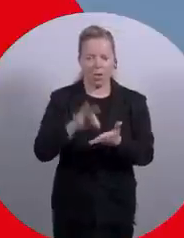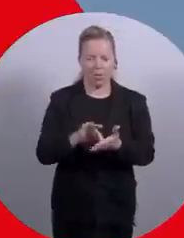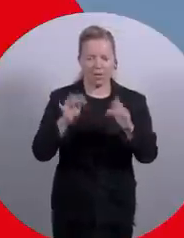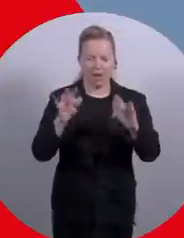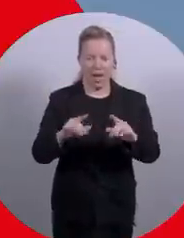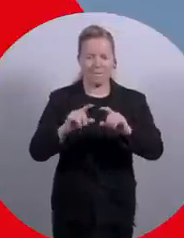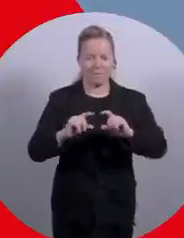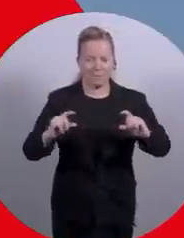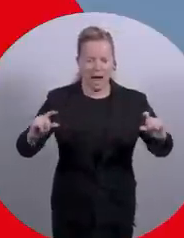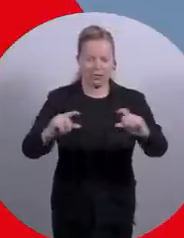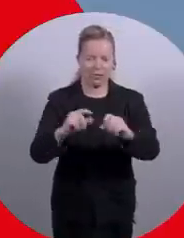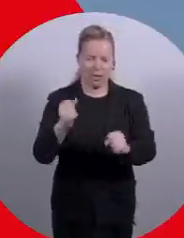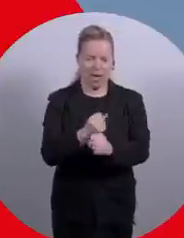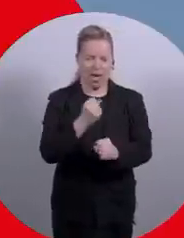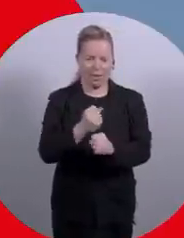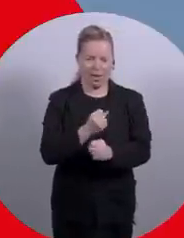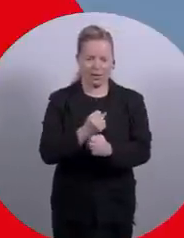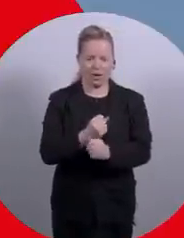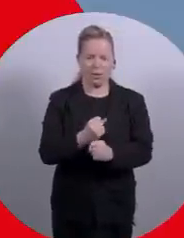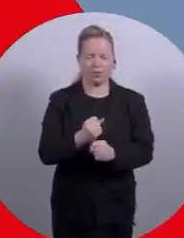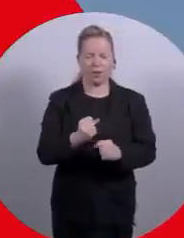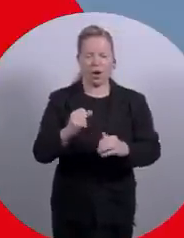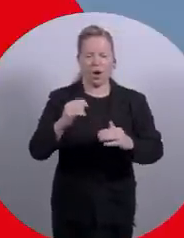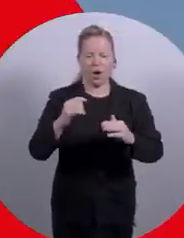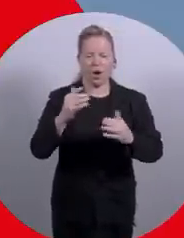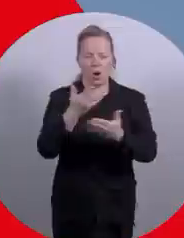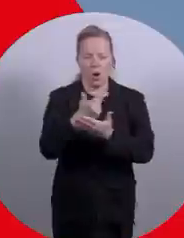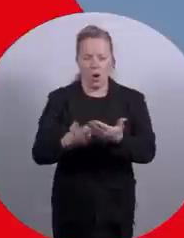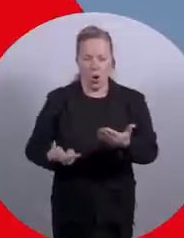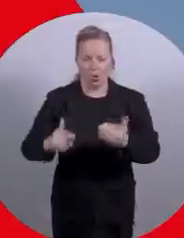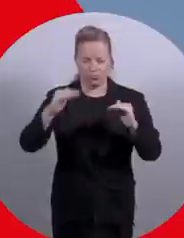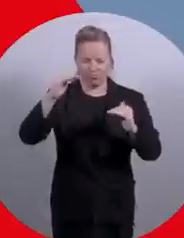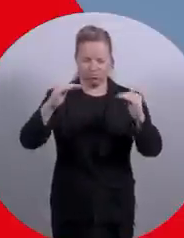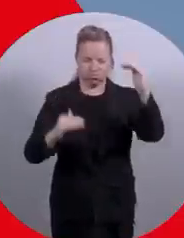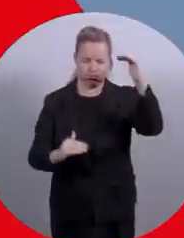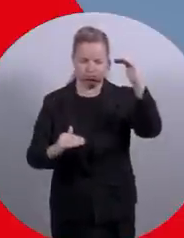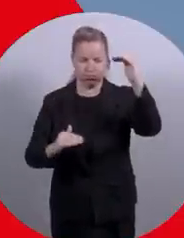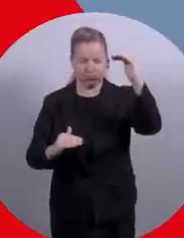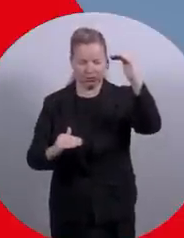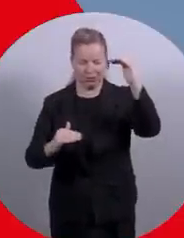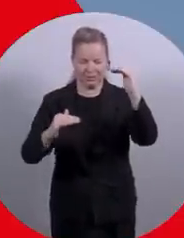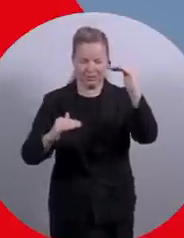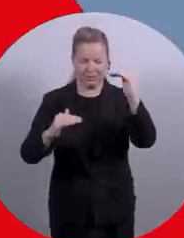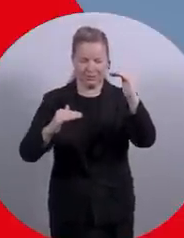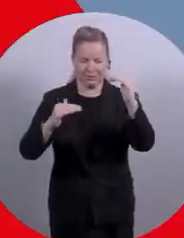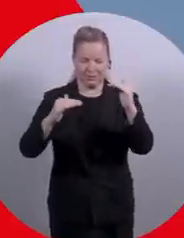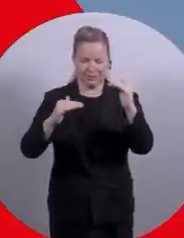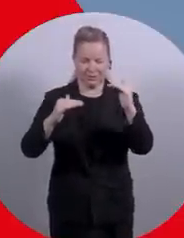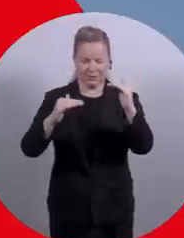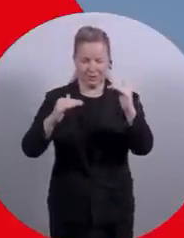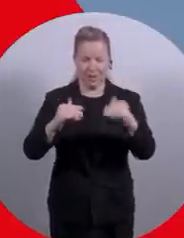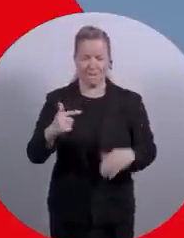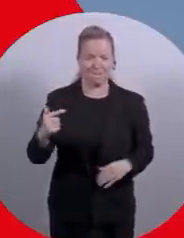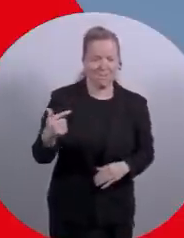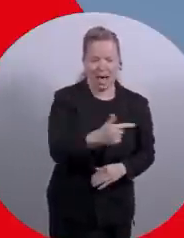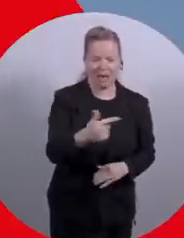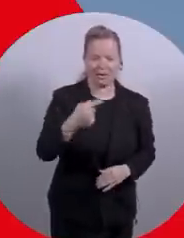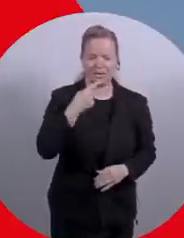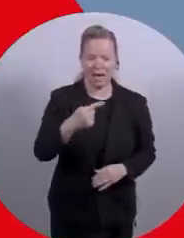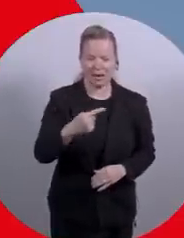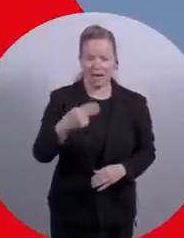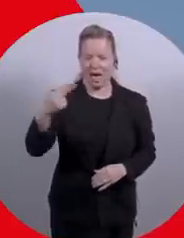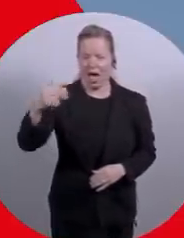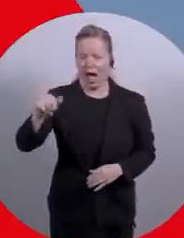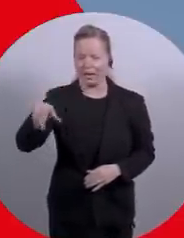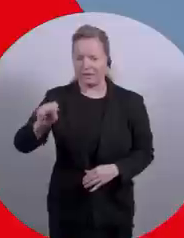plattformarbeit Lohnschere schließen jetzt das angesprochen Hans-peter Andi Lohnschere schließen das ist